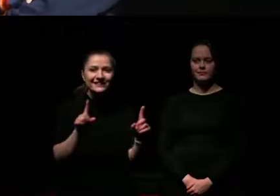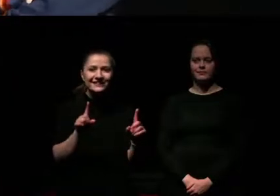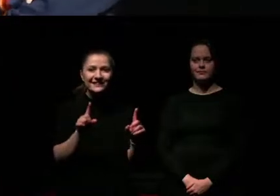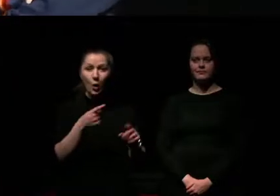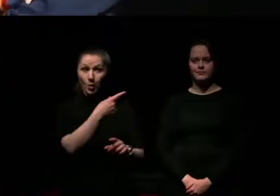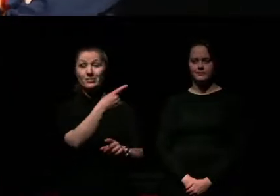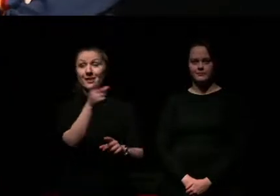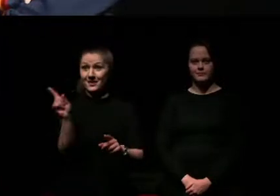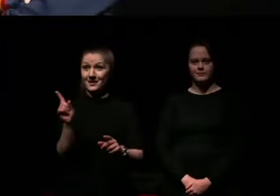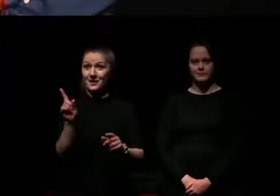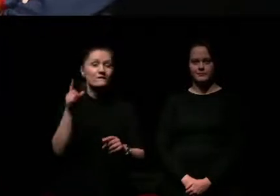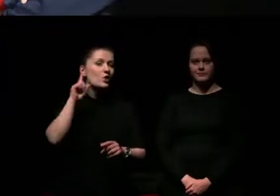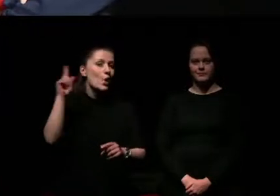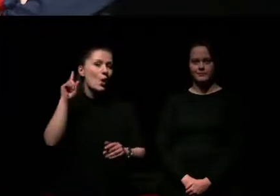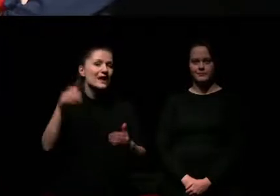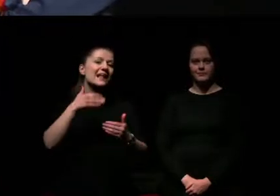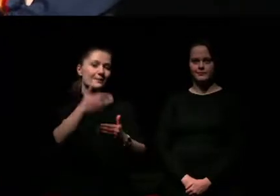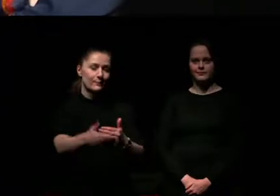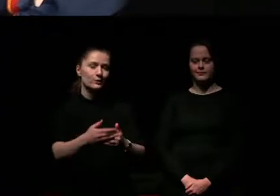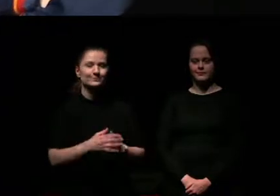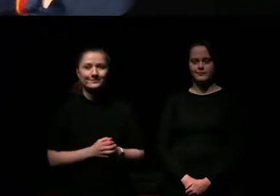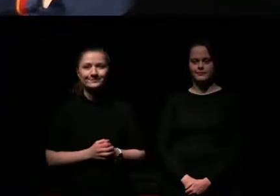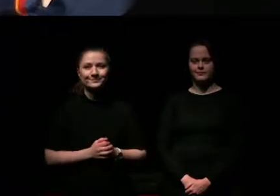skal dere få høre mer etterpå.